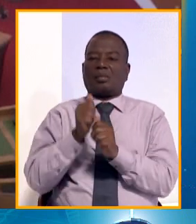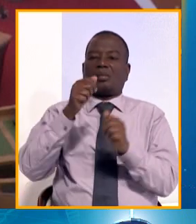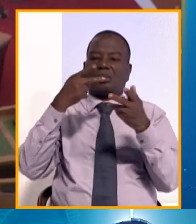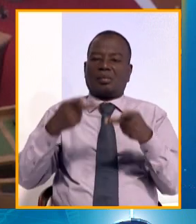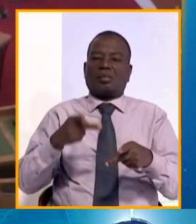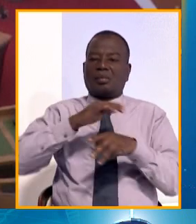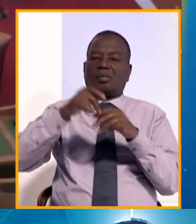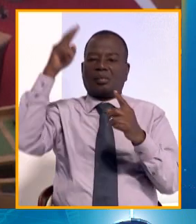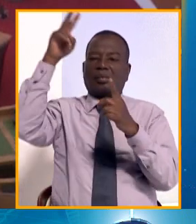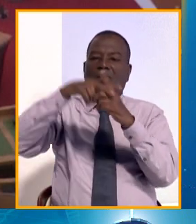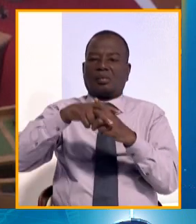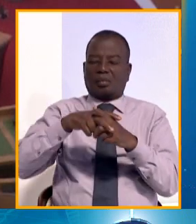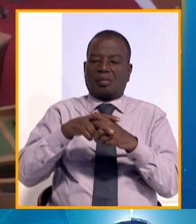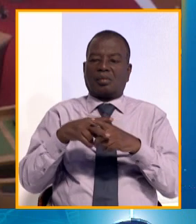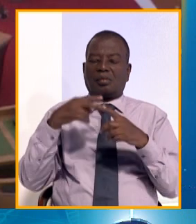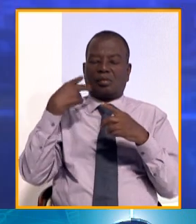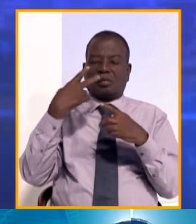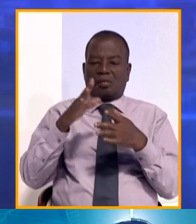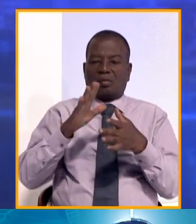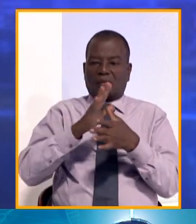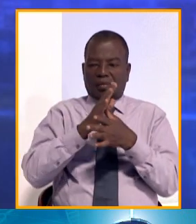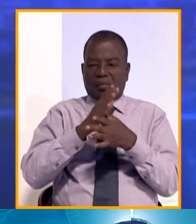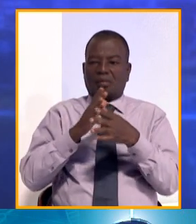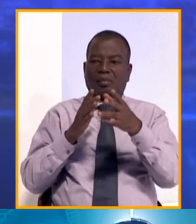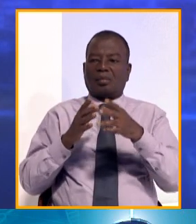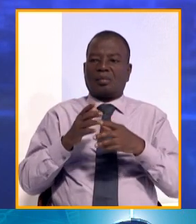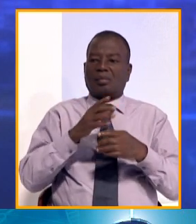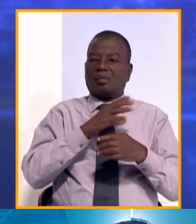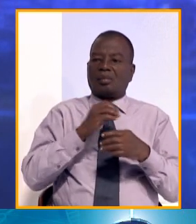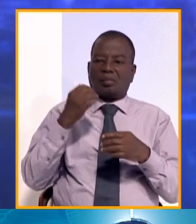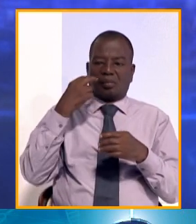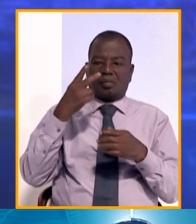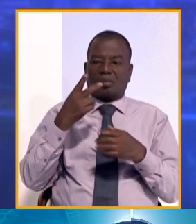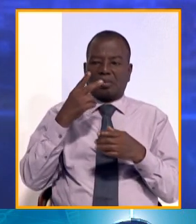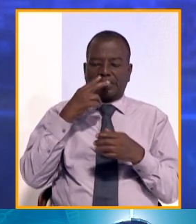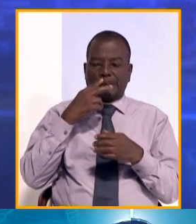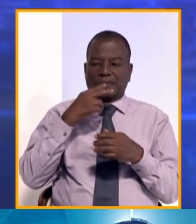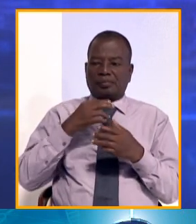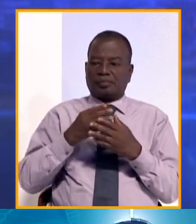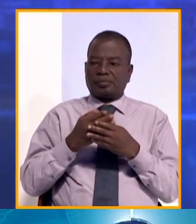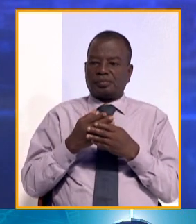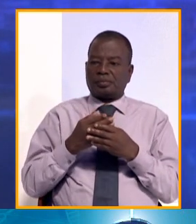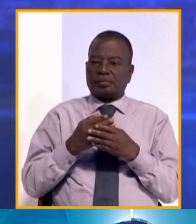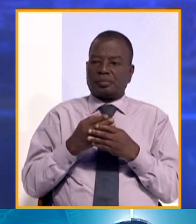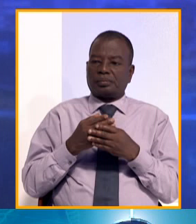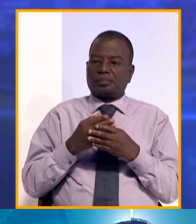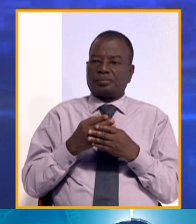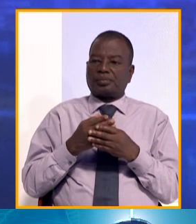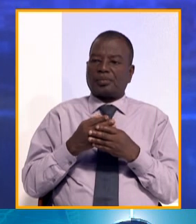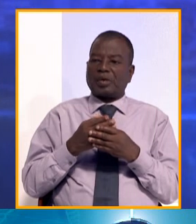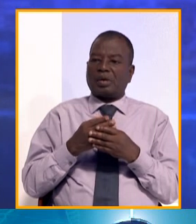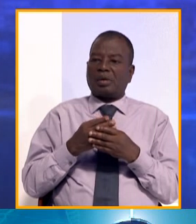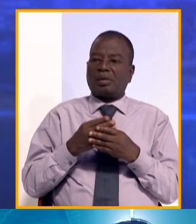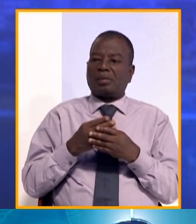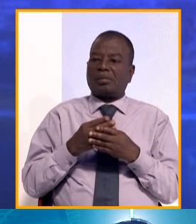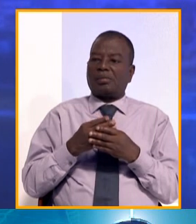rendez-vous parlementaires. Moussa Konaté va nous en faire un point tout en nous indiquant ce qu'est l'apport de la diplomatie parlementaire